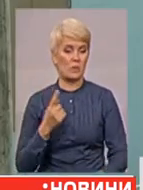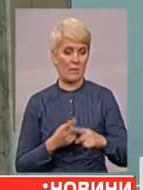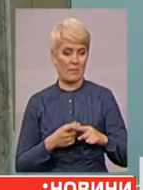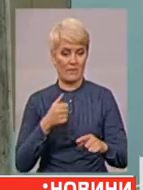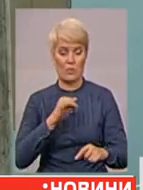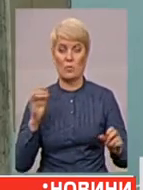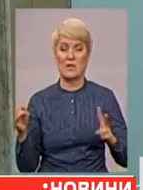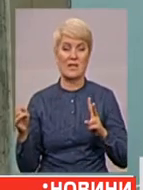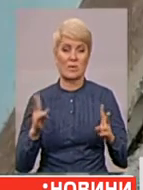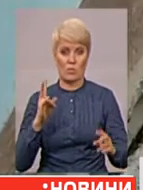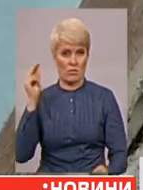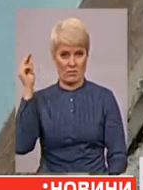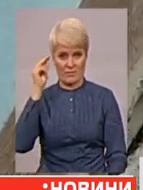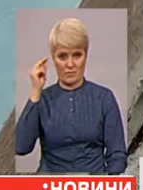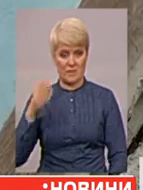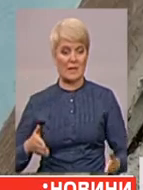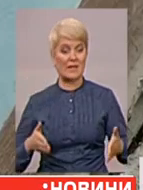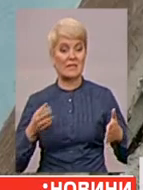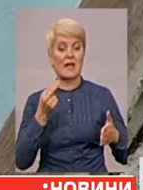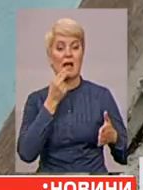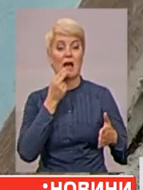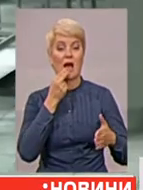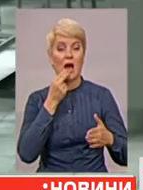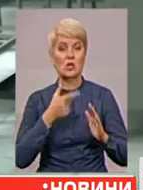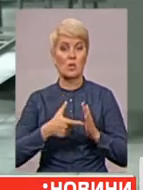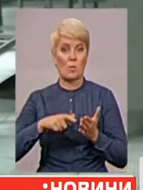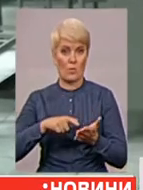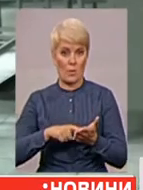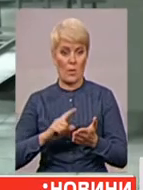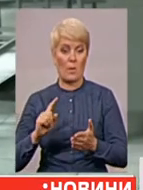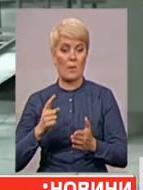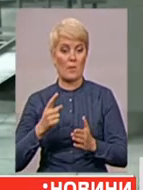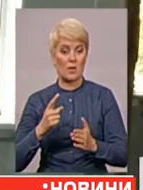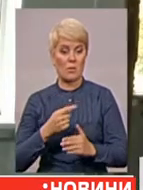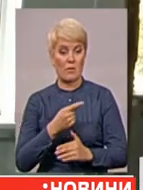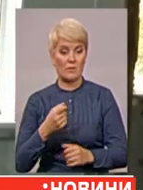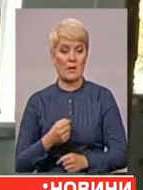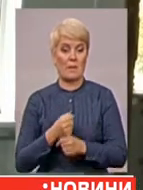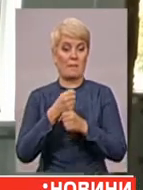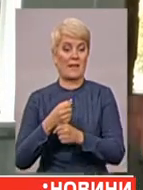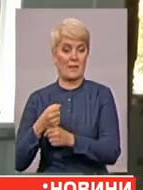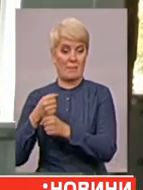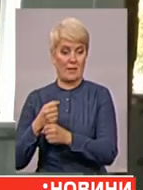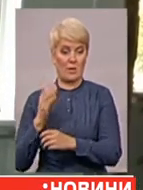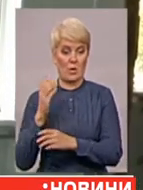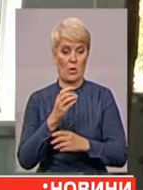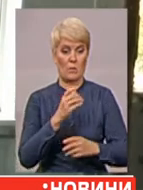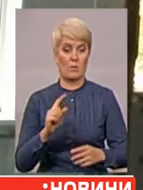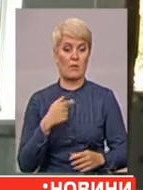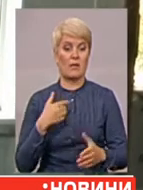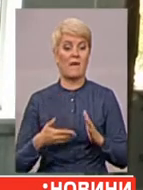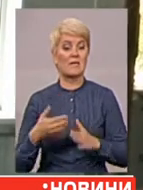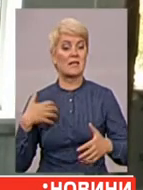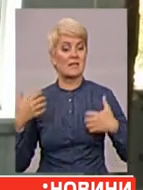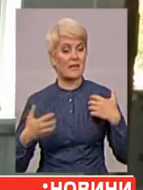півроку в ньому ніхто не навчається. На стіни харчоблоку на першому поверсі підперто колодами. Перші, які викликали у нас тривогу, це